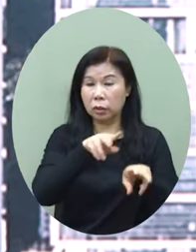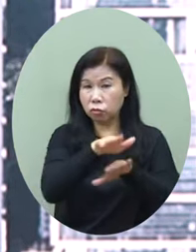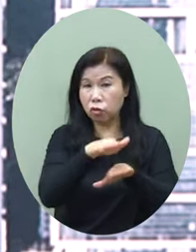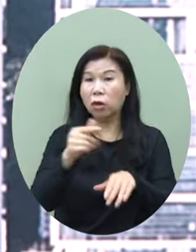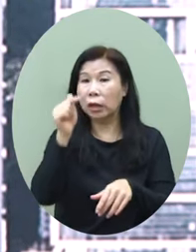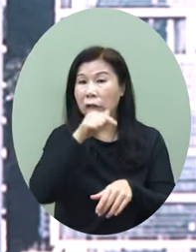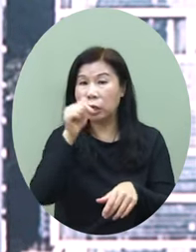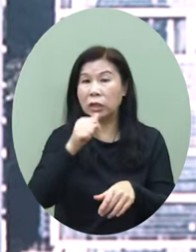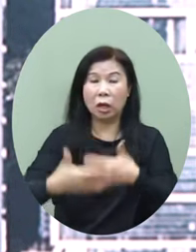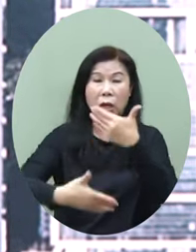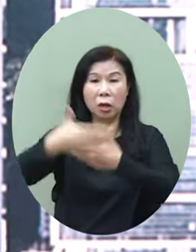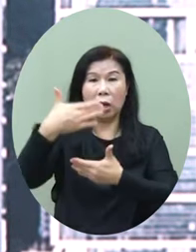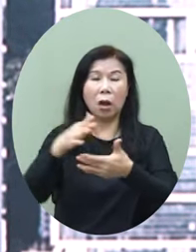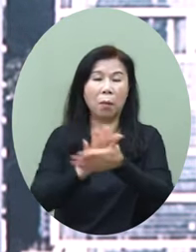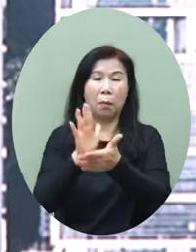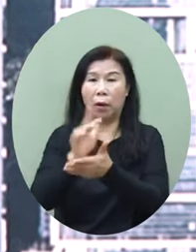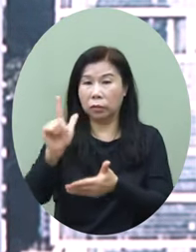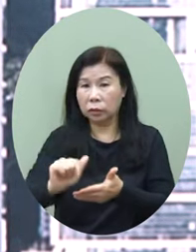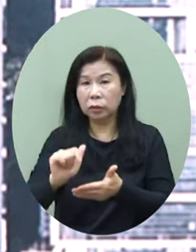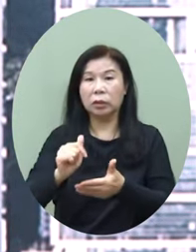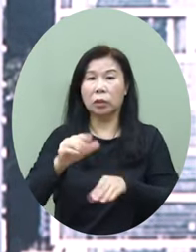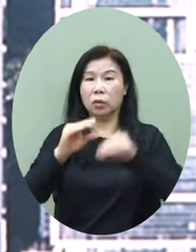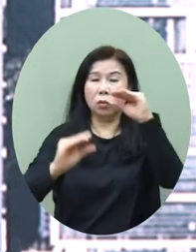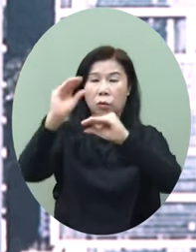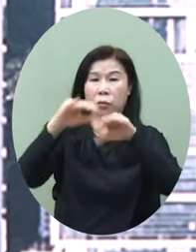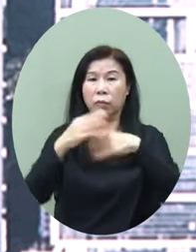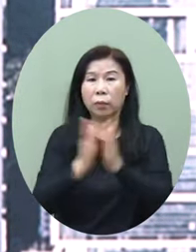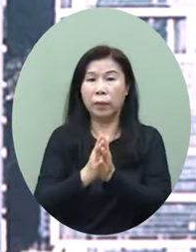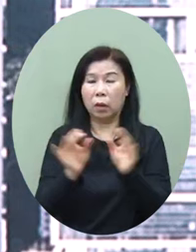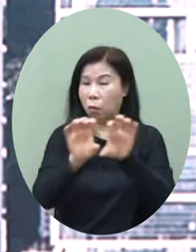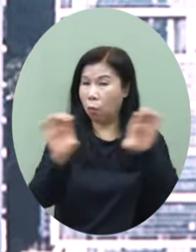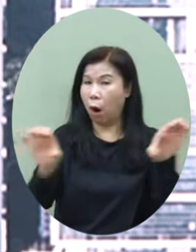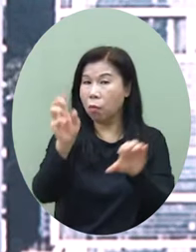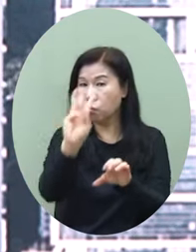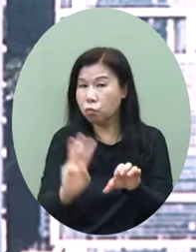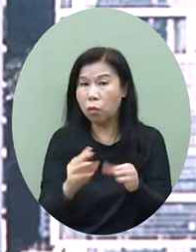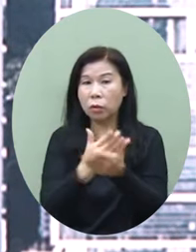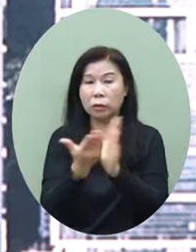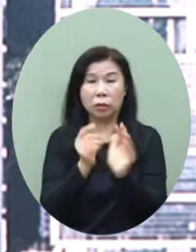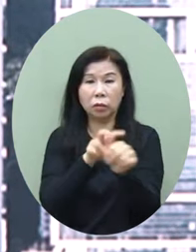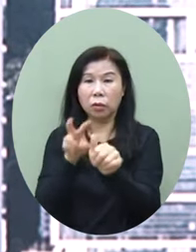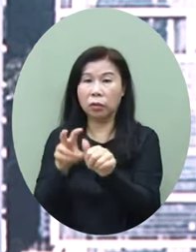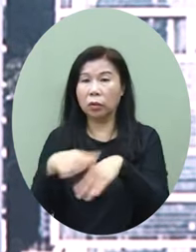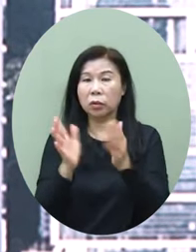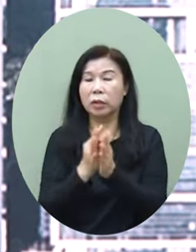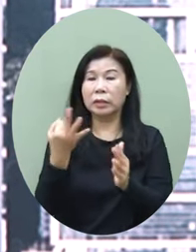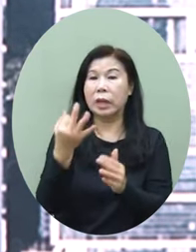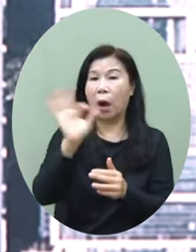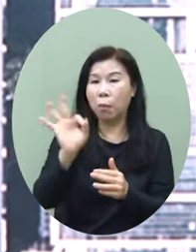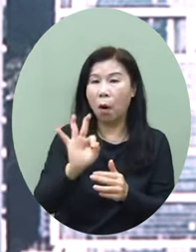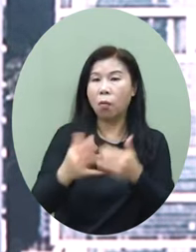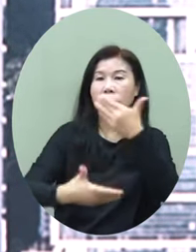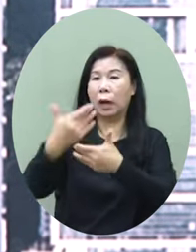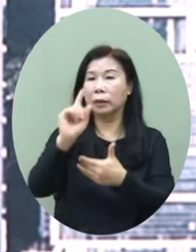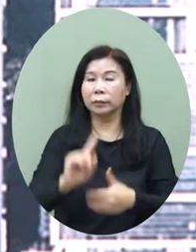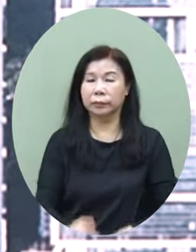樓的樓齡它們的結構譬如特別是後館它們的管理是沙漠大廈多還是怎樣